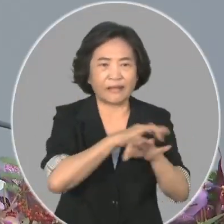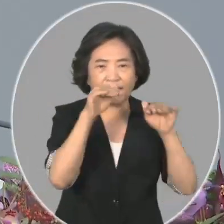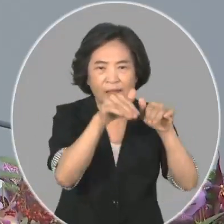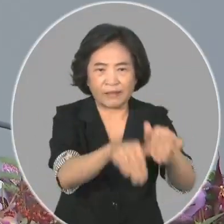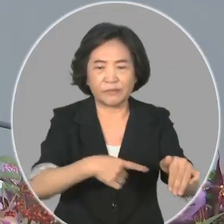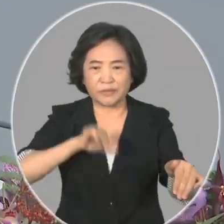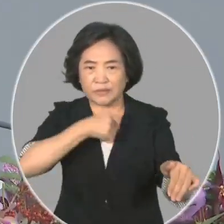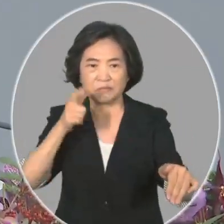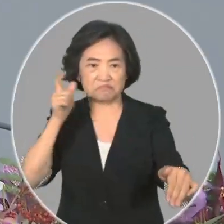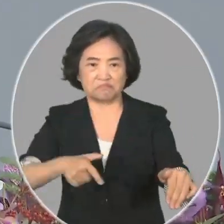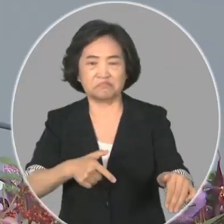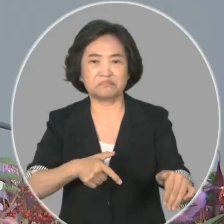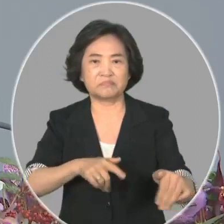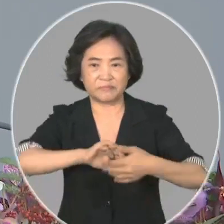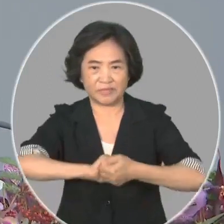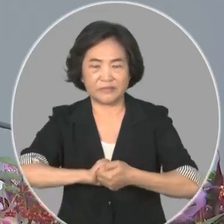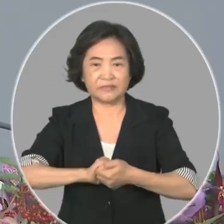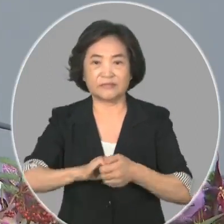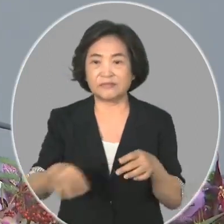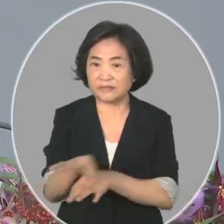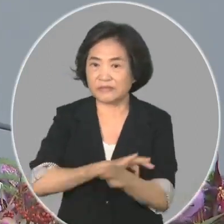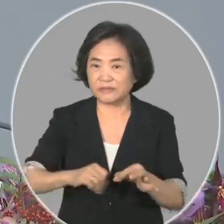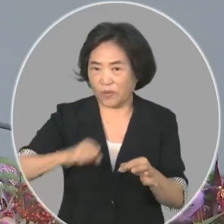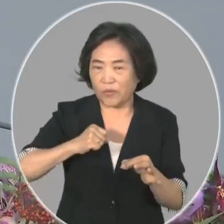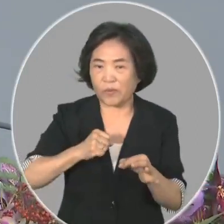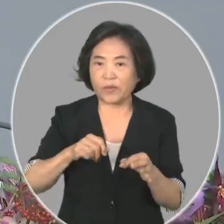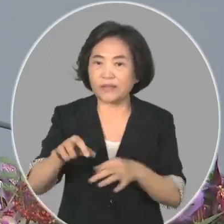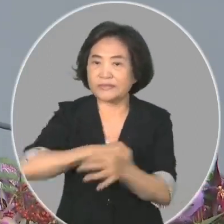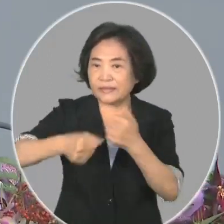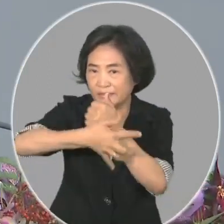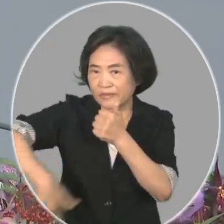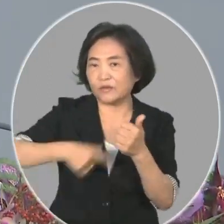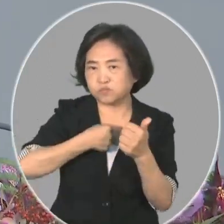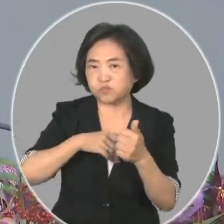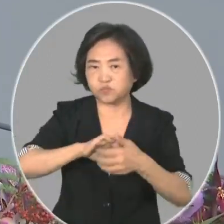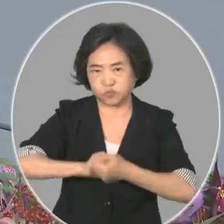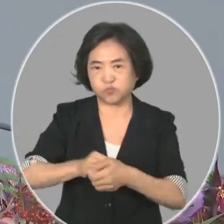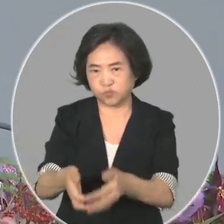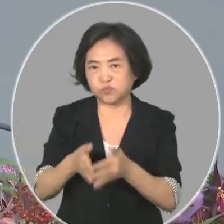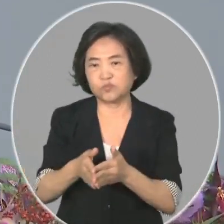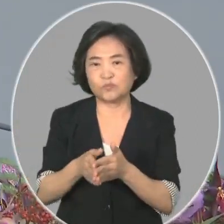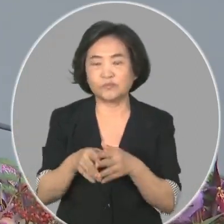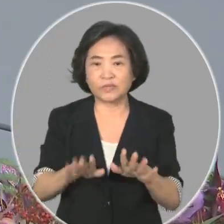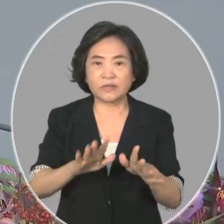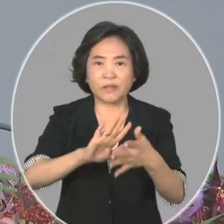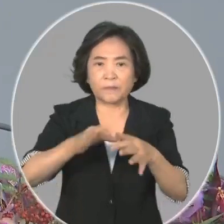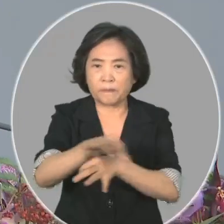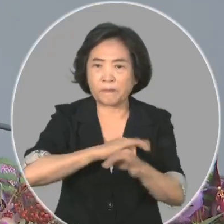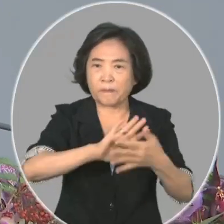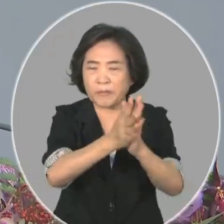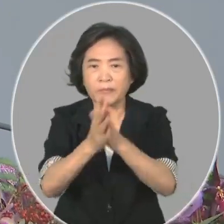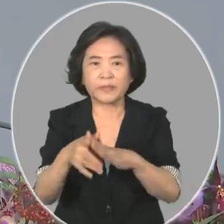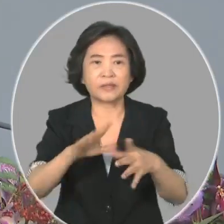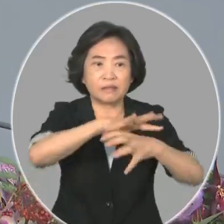稳脚步、具有韧性的经济与产业。当前最紧迫的经济变局是全